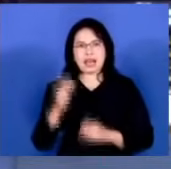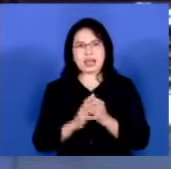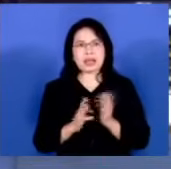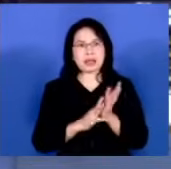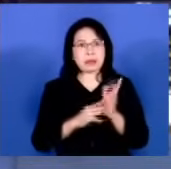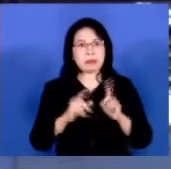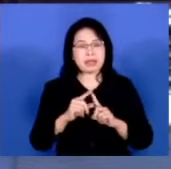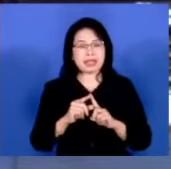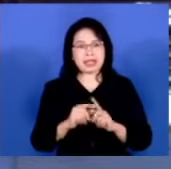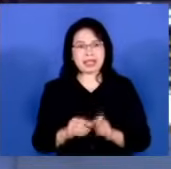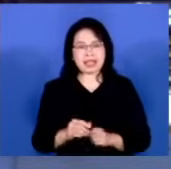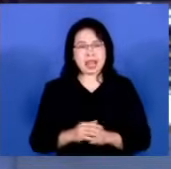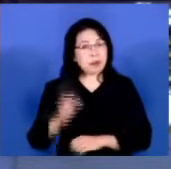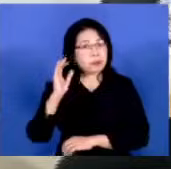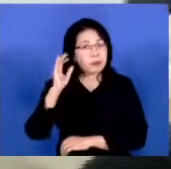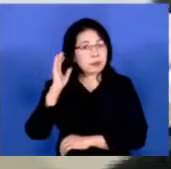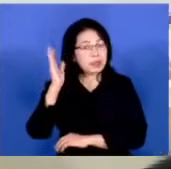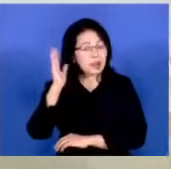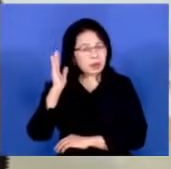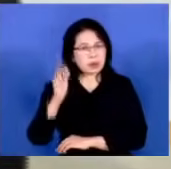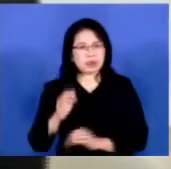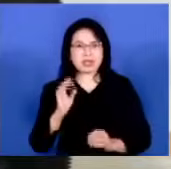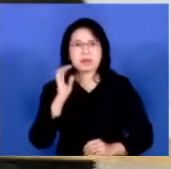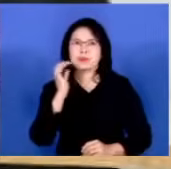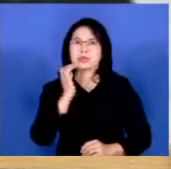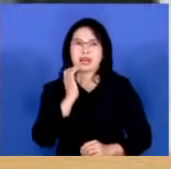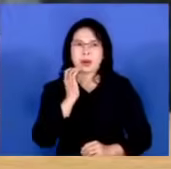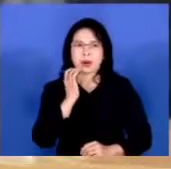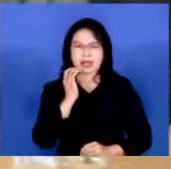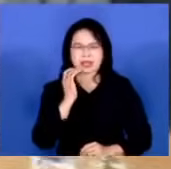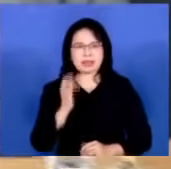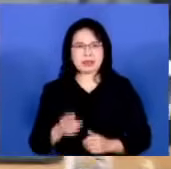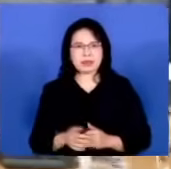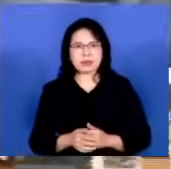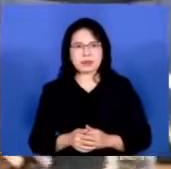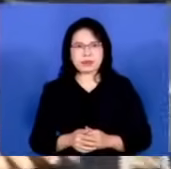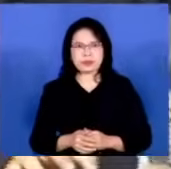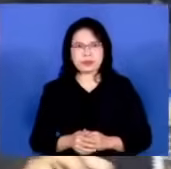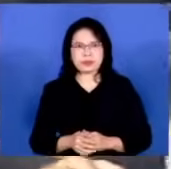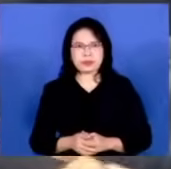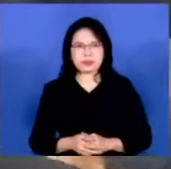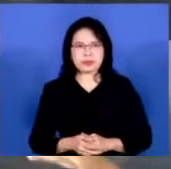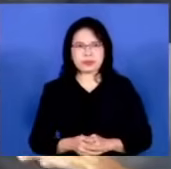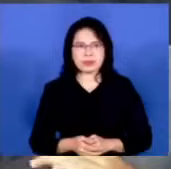pidatonya Megawati mengoreksi perasaan demokrasi dan konstitusi Indonesia saat